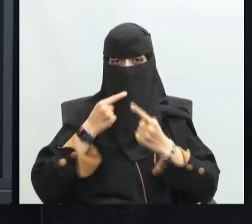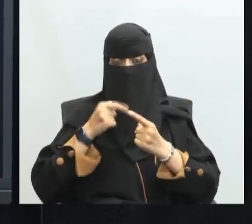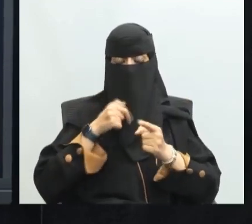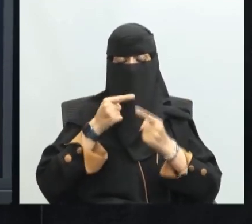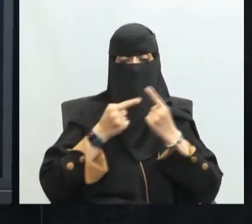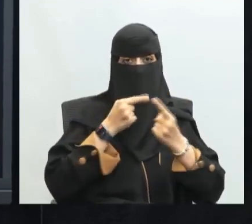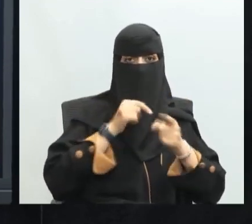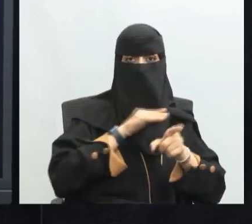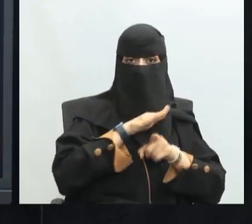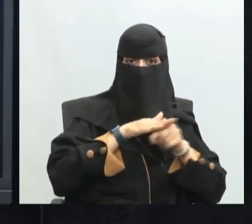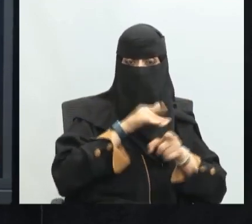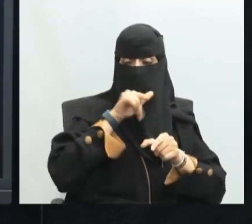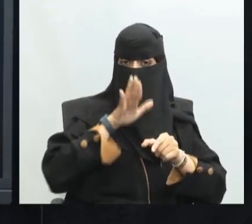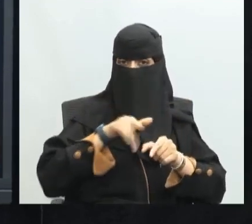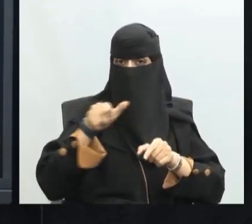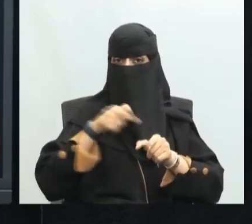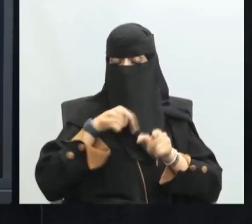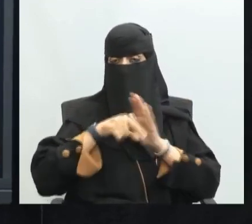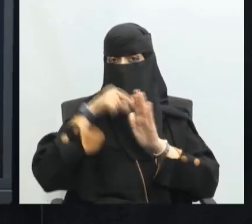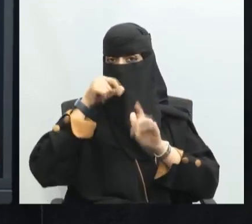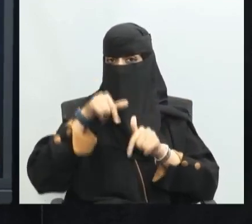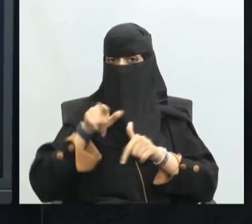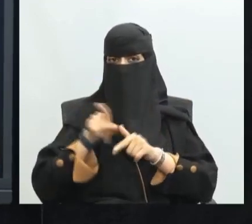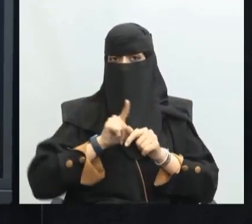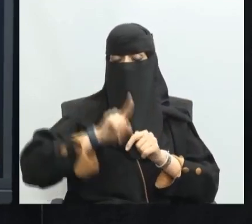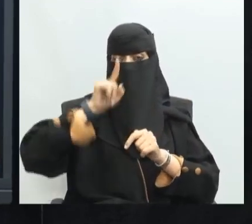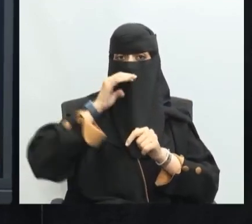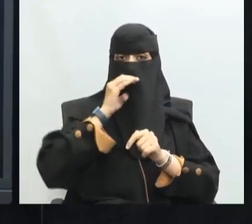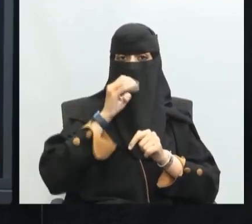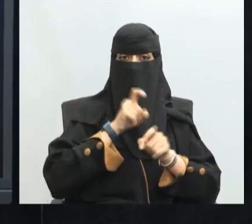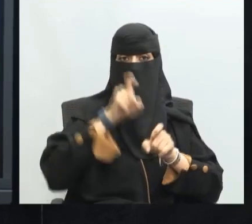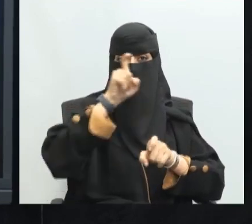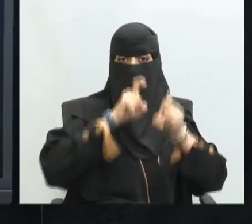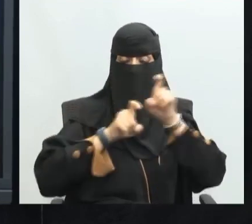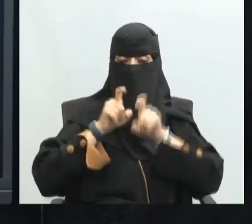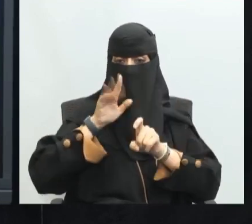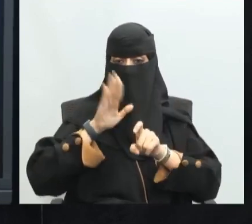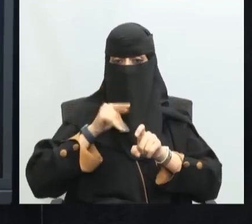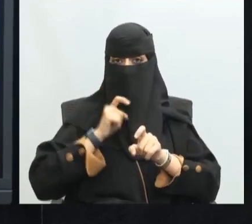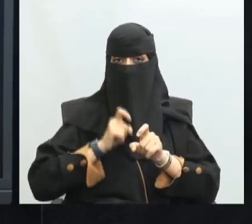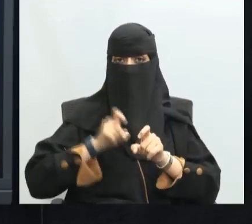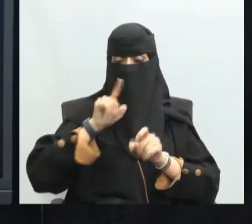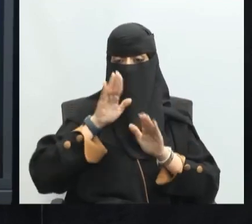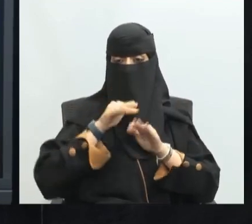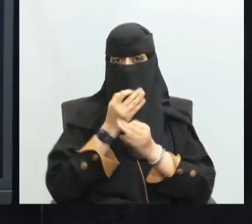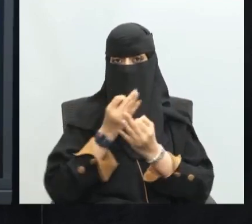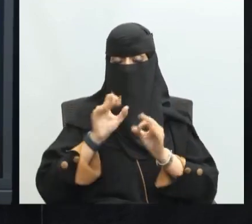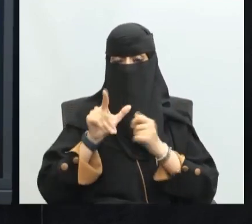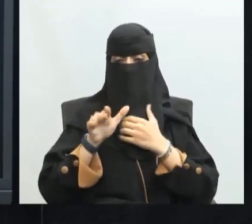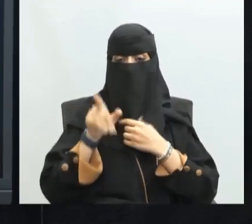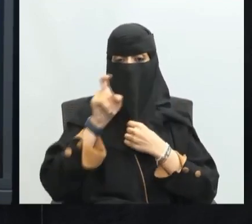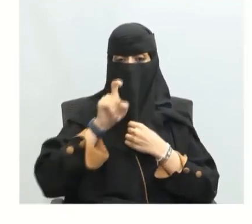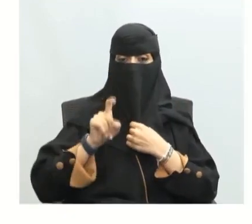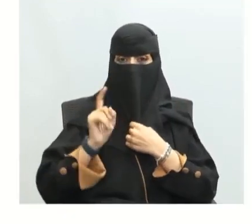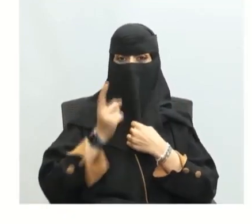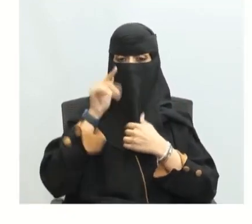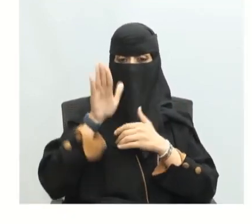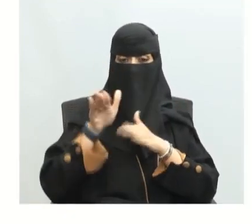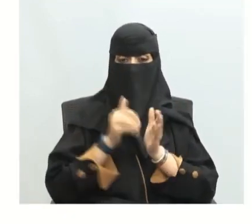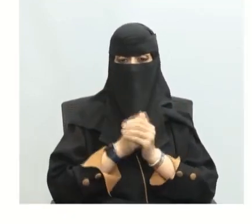والحوار الوطني في هذا الدرس نجيب على اسئله التقويم على اسئله التقويم السؤال